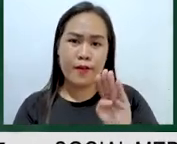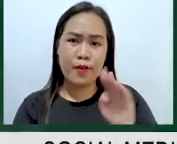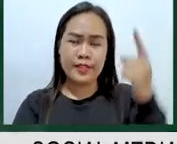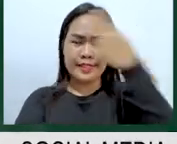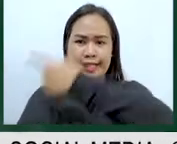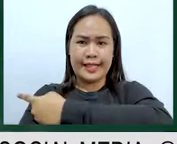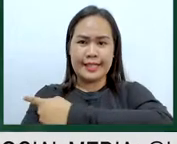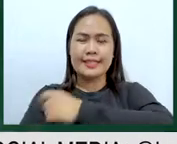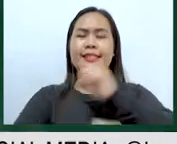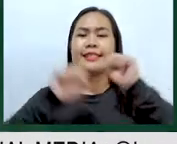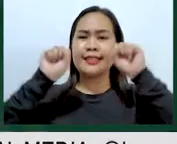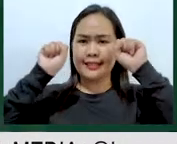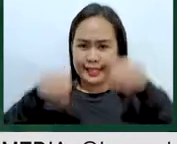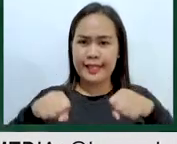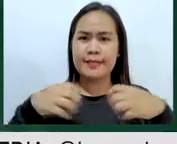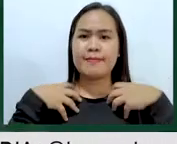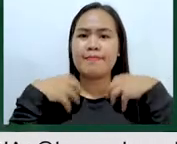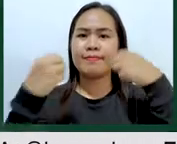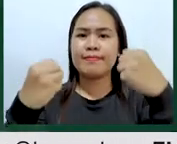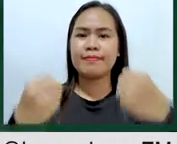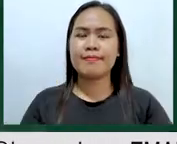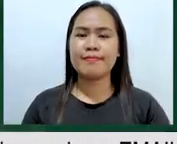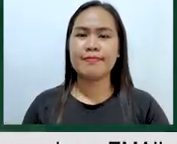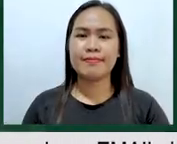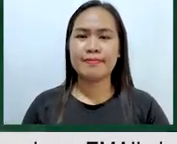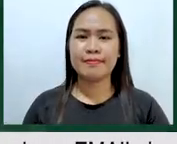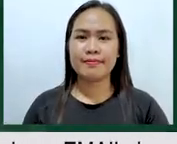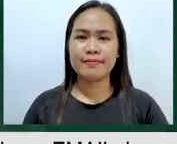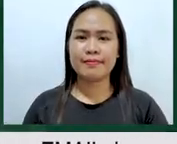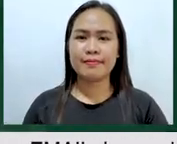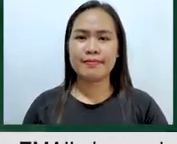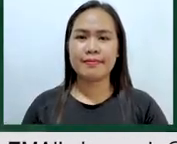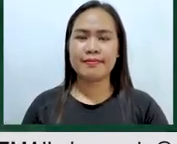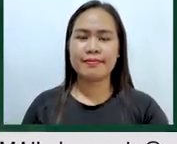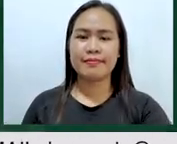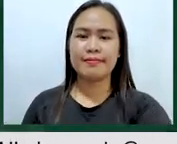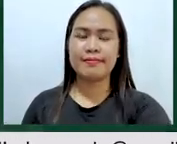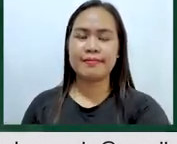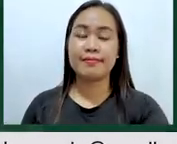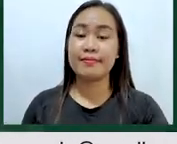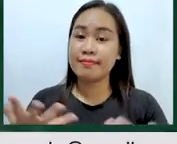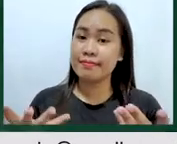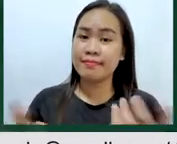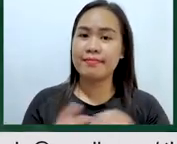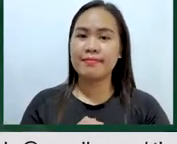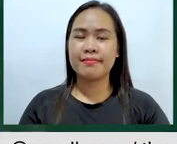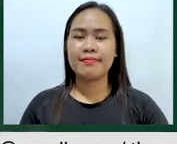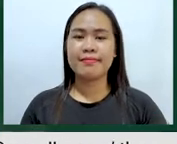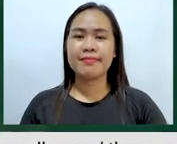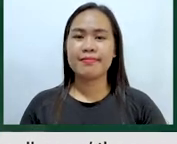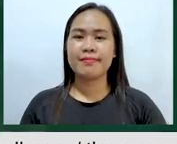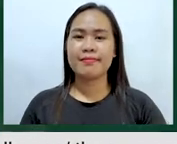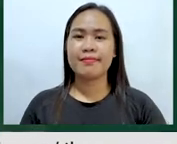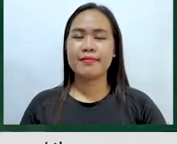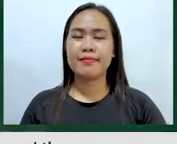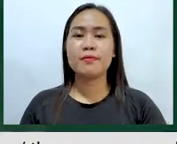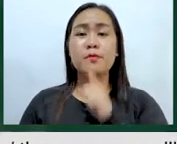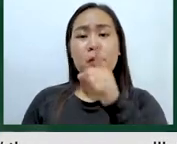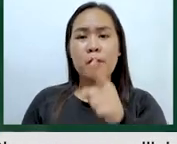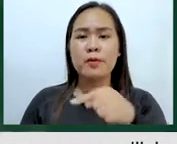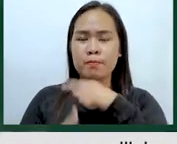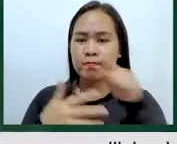ganyan. Basta importante yung naturally, within that 14-day quarantine period, alam po natin ay gagaling